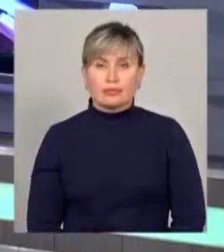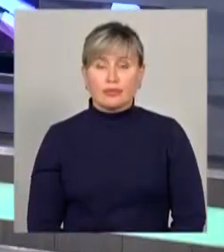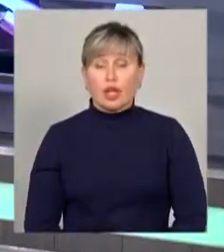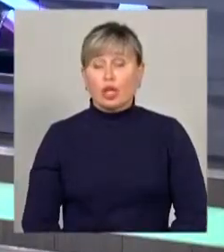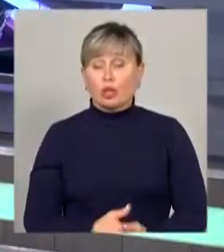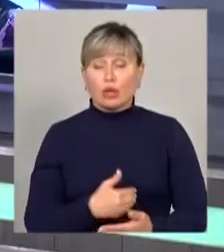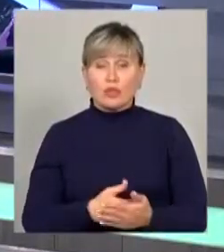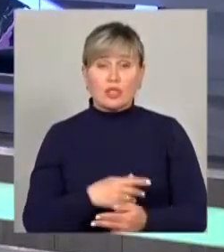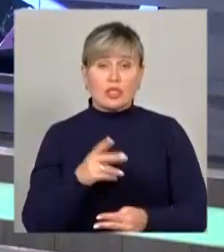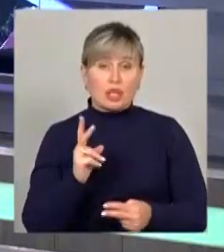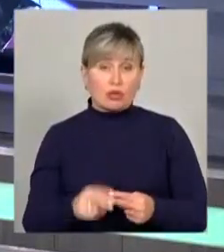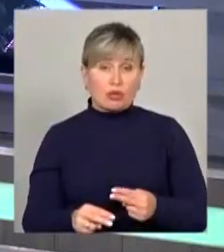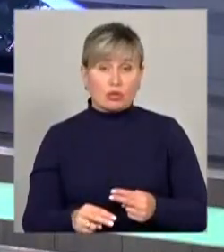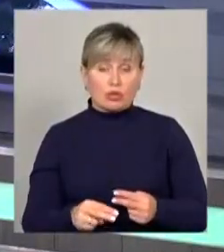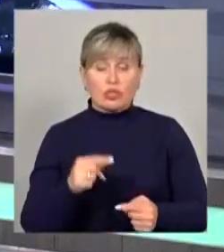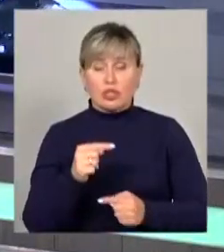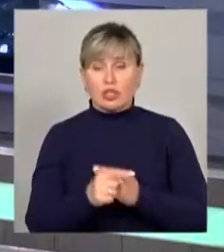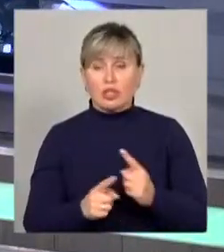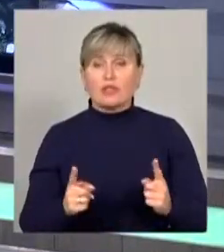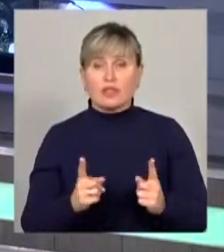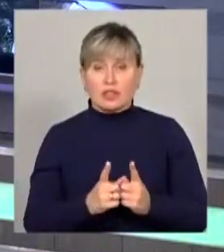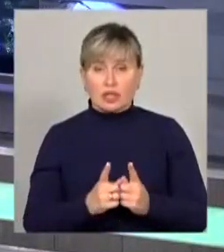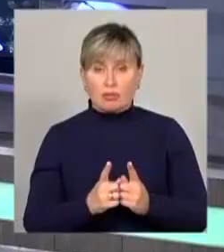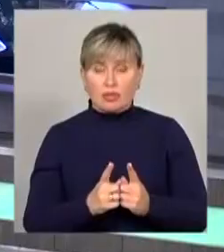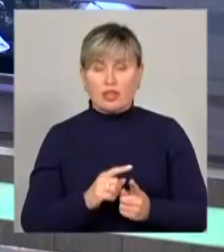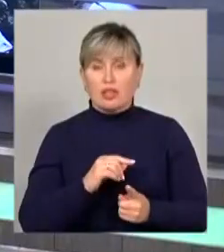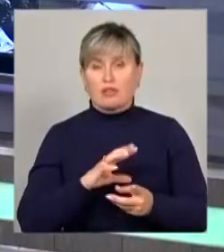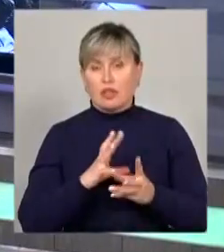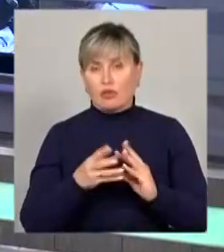И на этом наш выпуск завершен. Спасибо, что были с нами. Делитесь